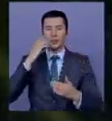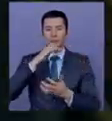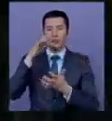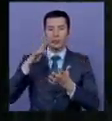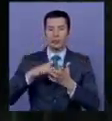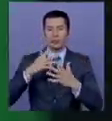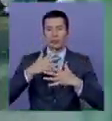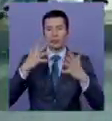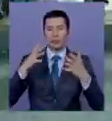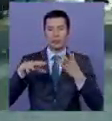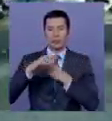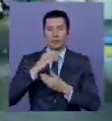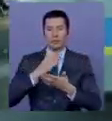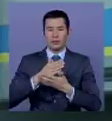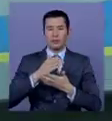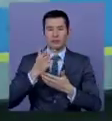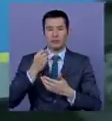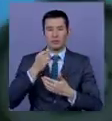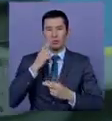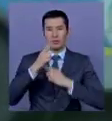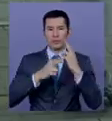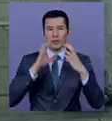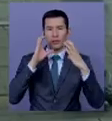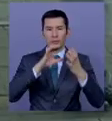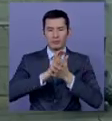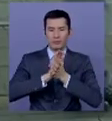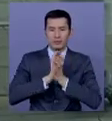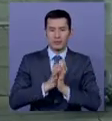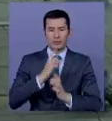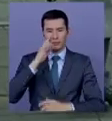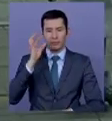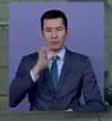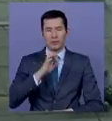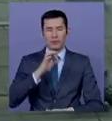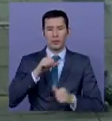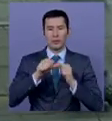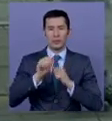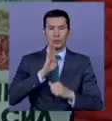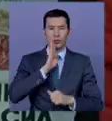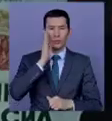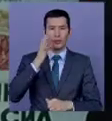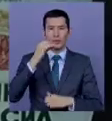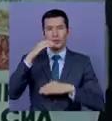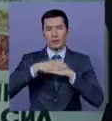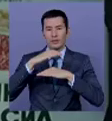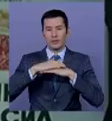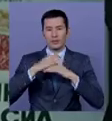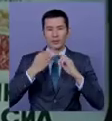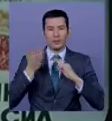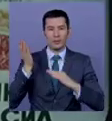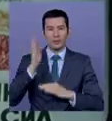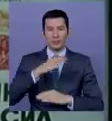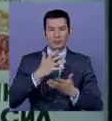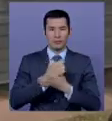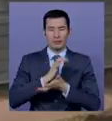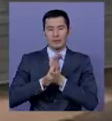жағдайда автобустардың лық толы болатынына наразы екендігін байқадық. Қала тұрғындарының көбі таңертеңгі және кешкі уақытта қоғамдық көліктерге сыймай жатамыз